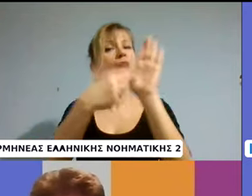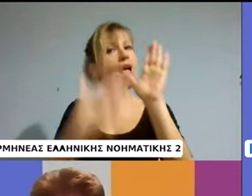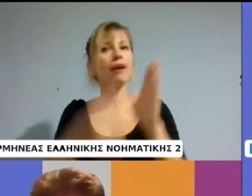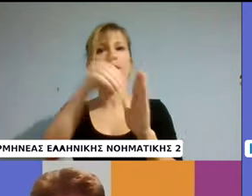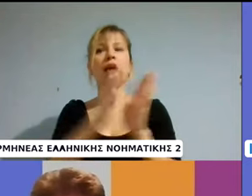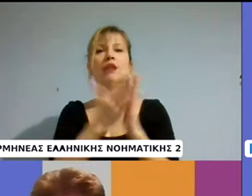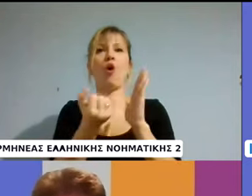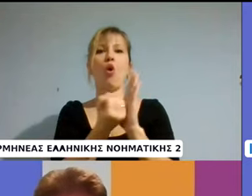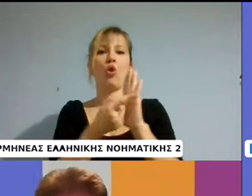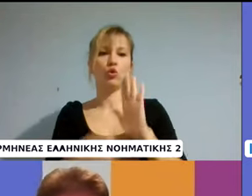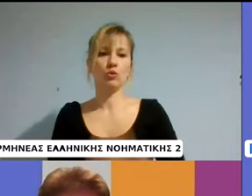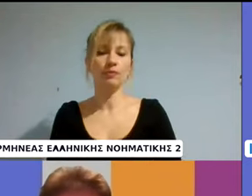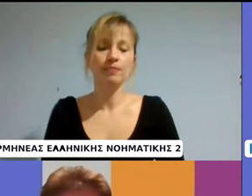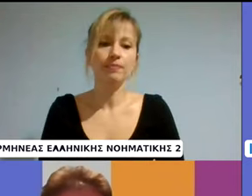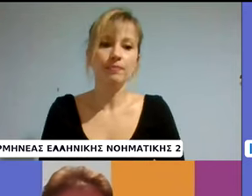Και Εμμανουέλα,